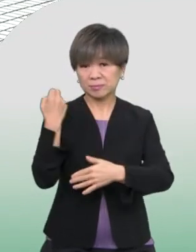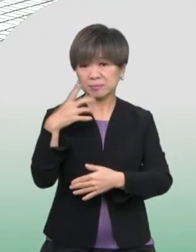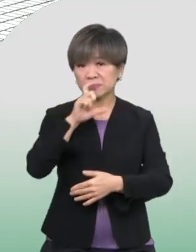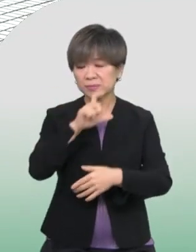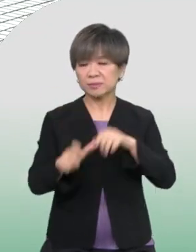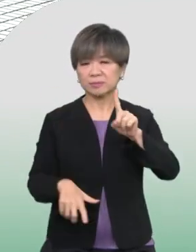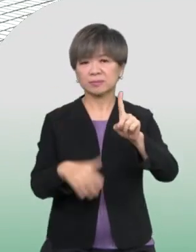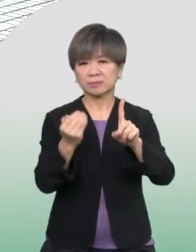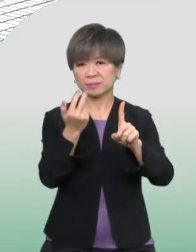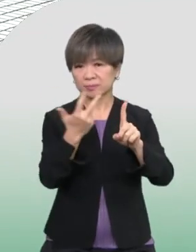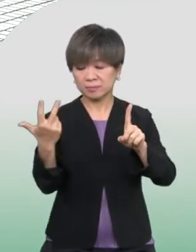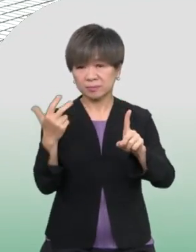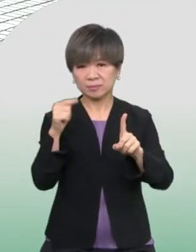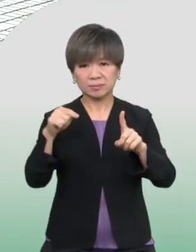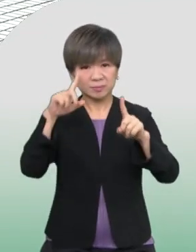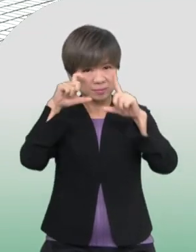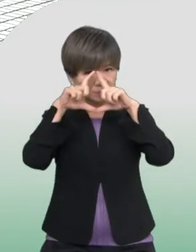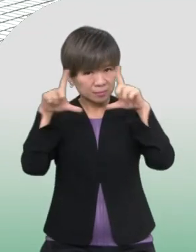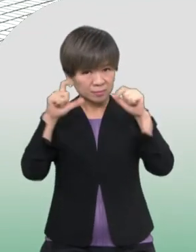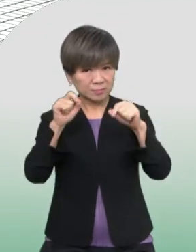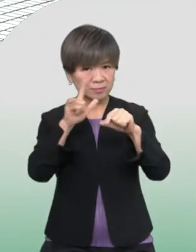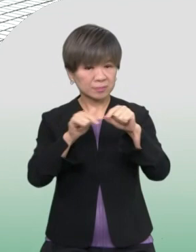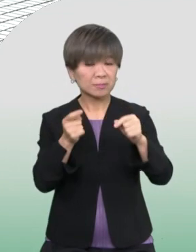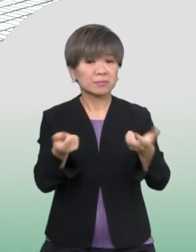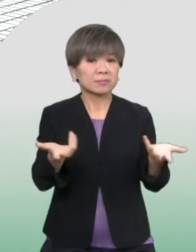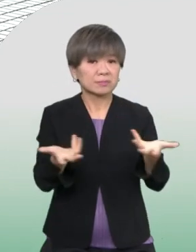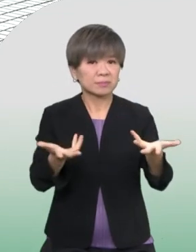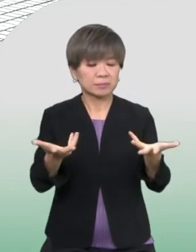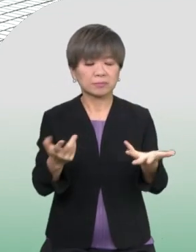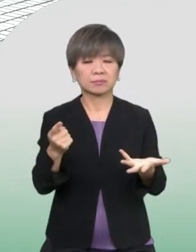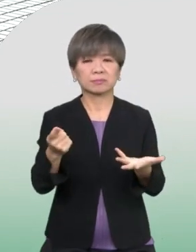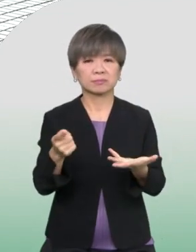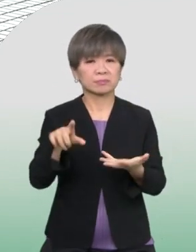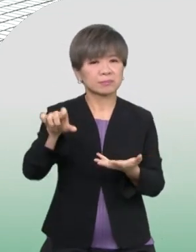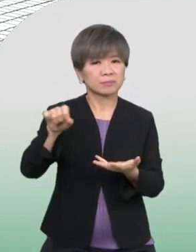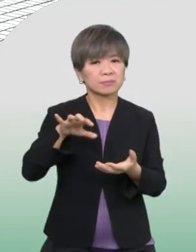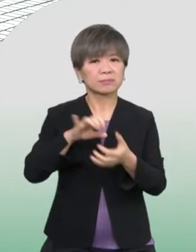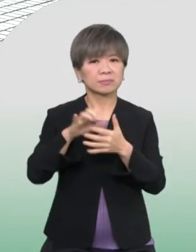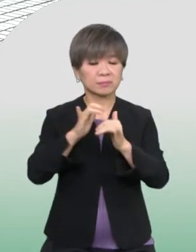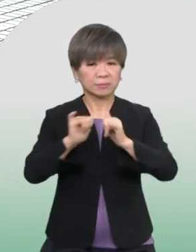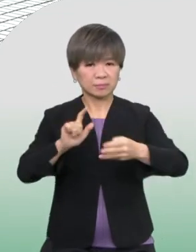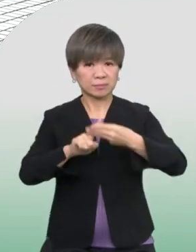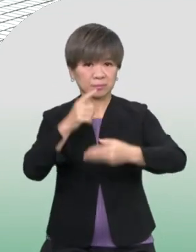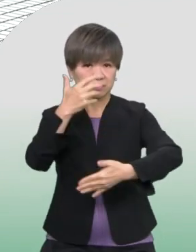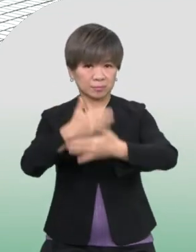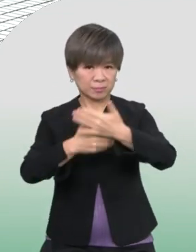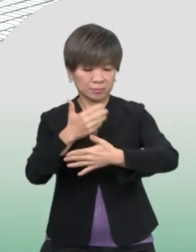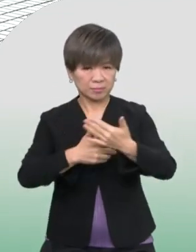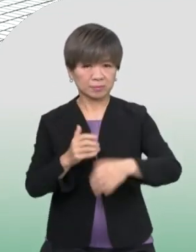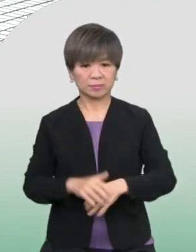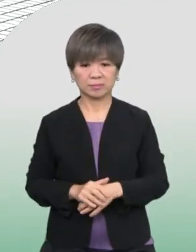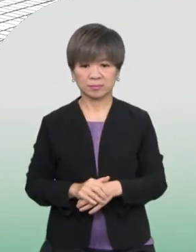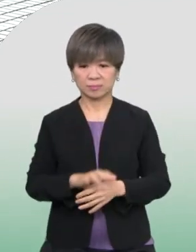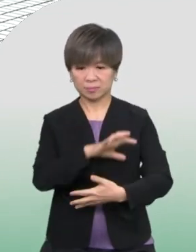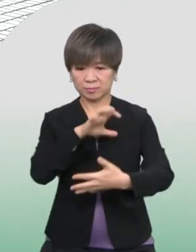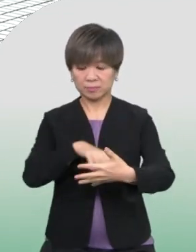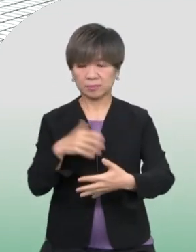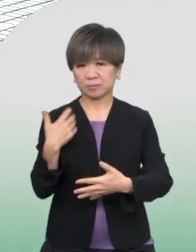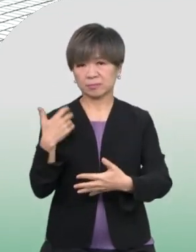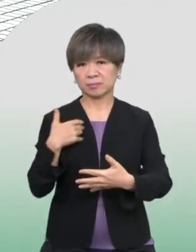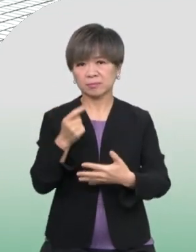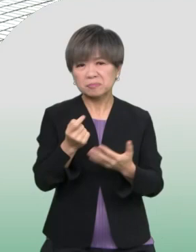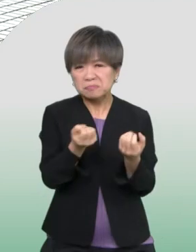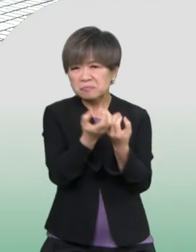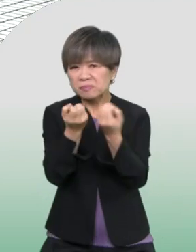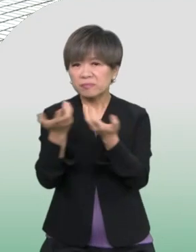1977年的各种相片，还用中立时期来做背景的民主历史天阳，当然嘛包含每个时代的故